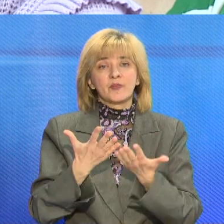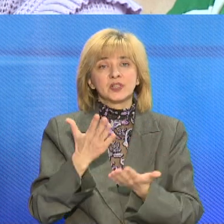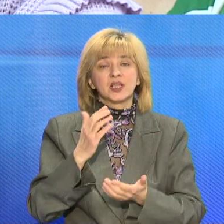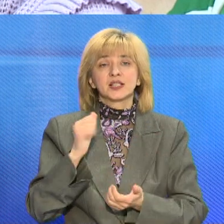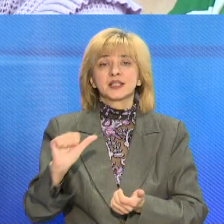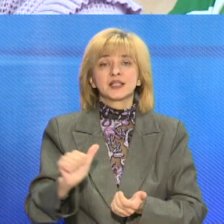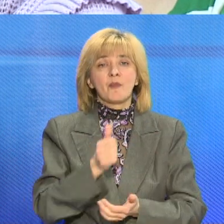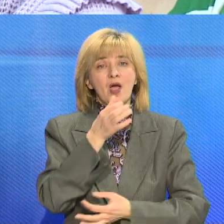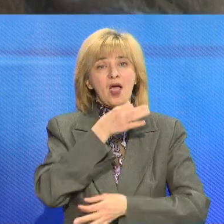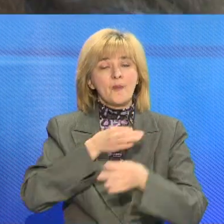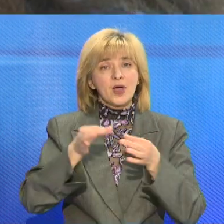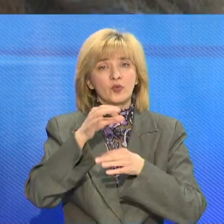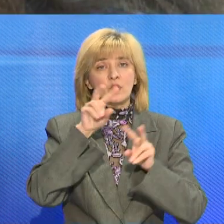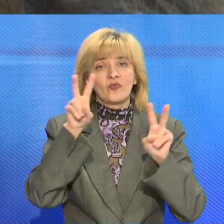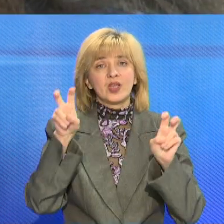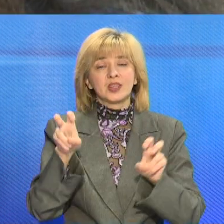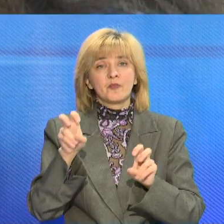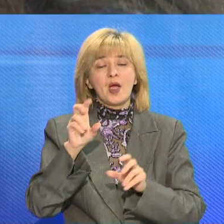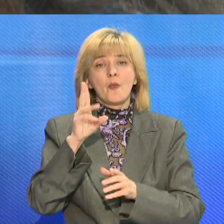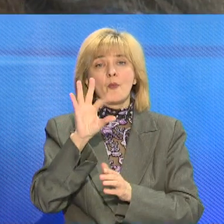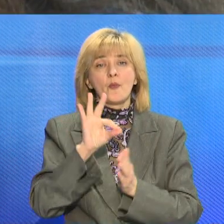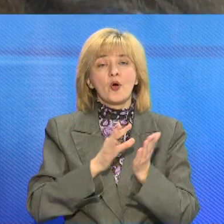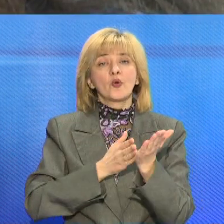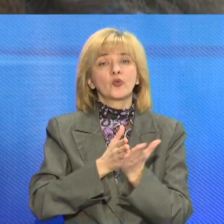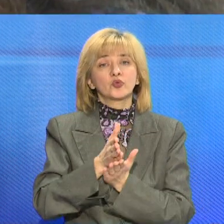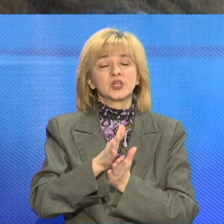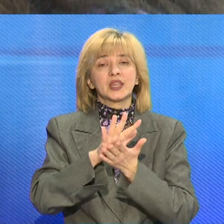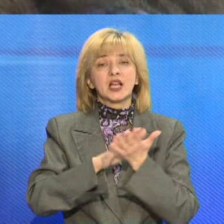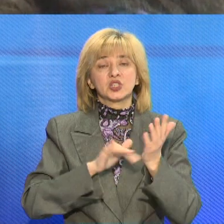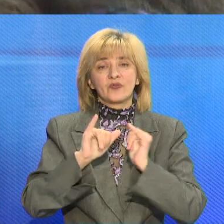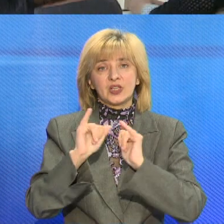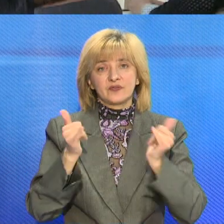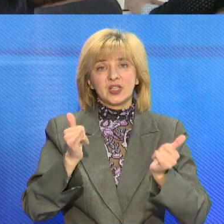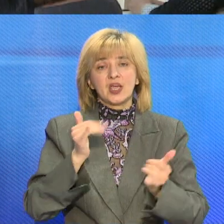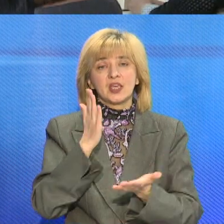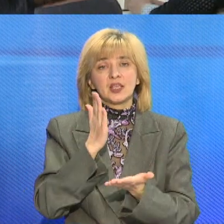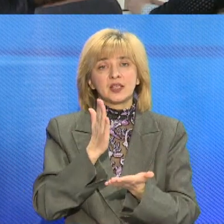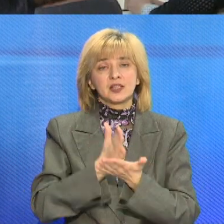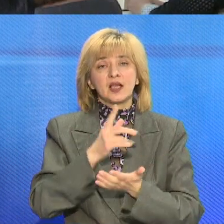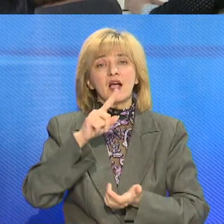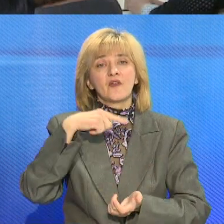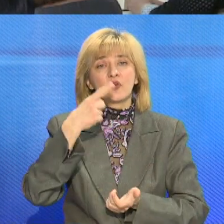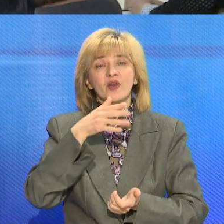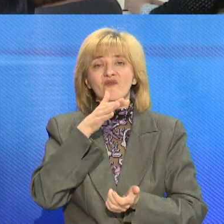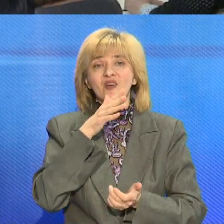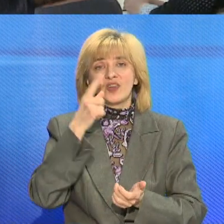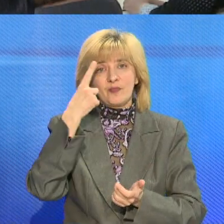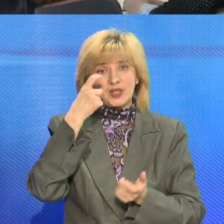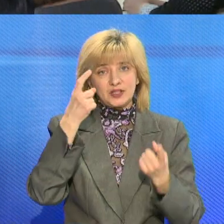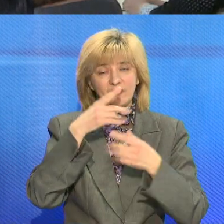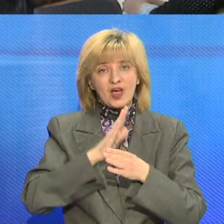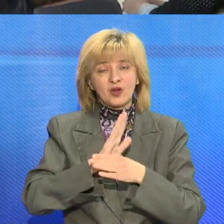самая абмяркоўваемая тэма. Аб курсе далейшага развіцця ідзе гаворка падчас звароту, які ў прамым эфіры назіралі